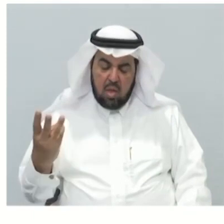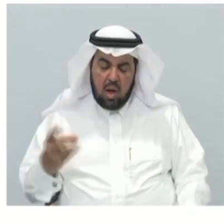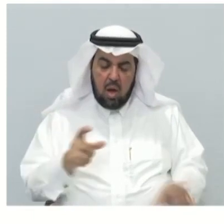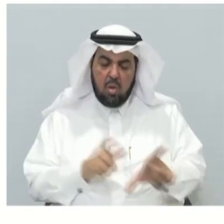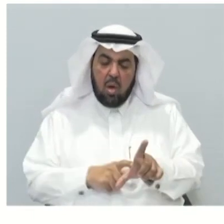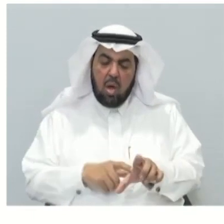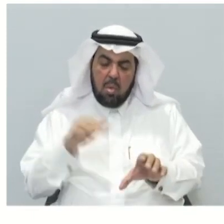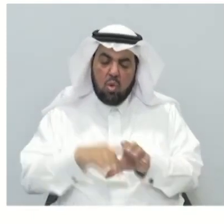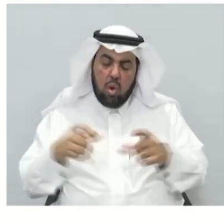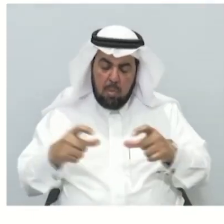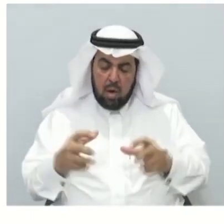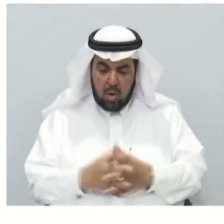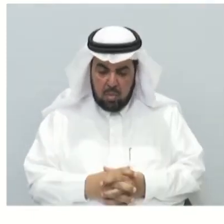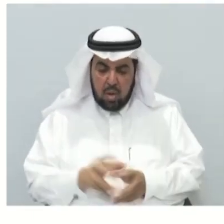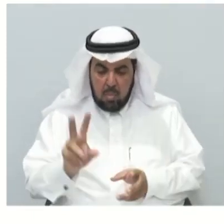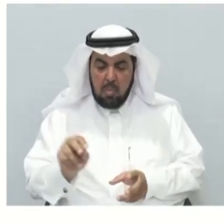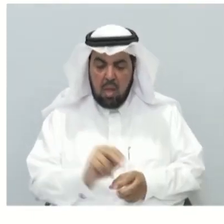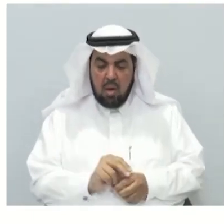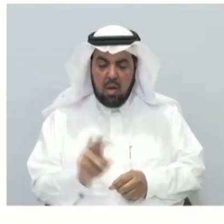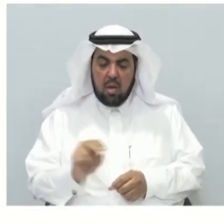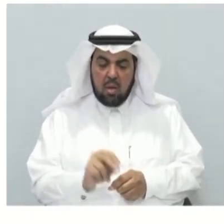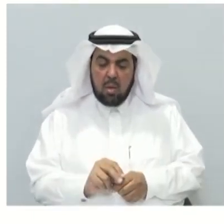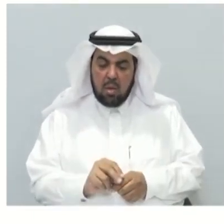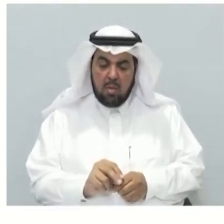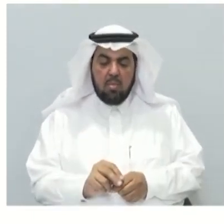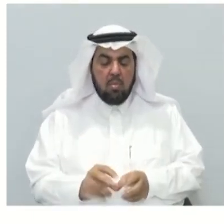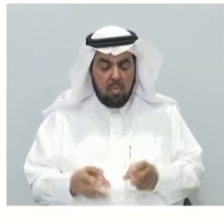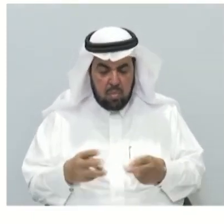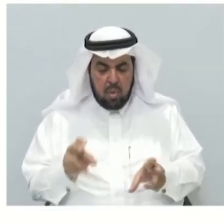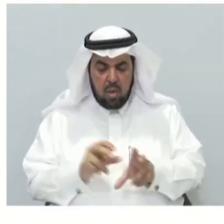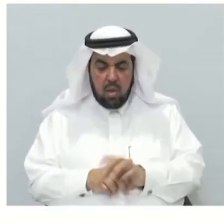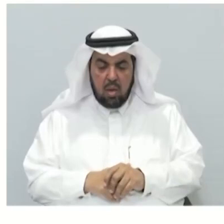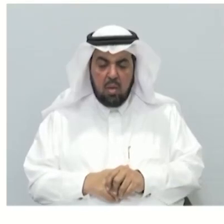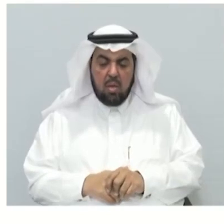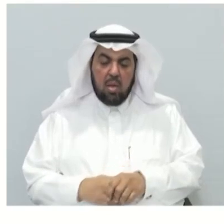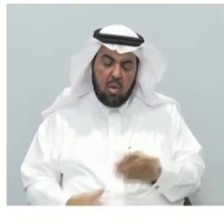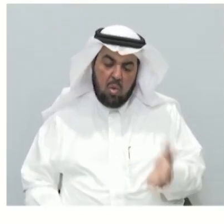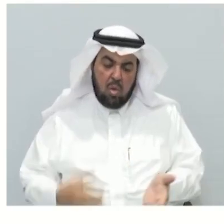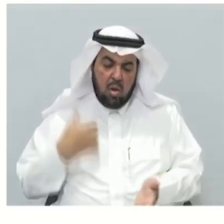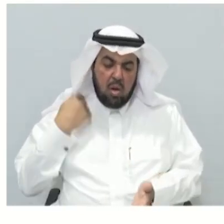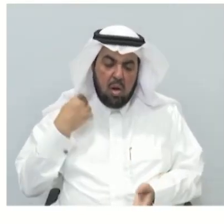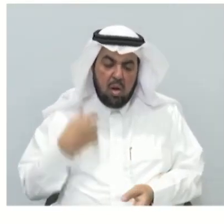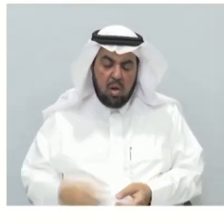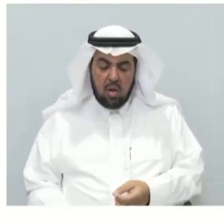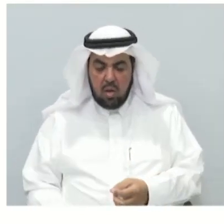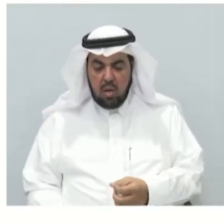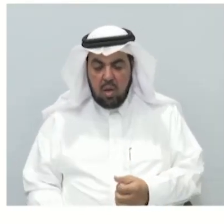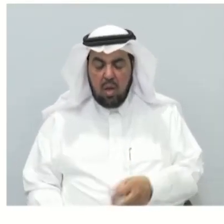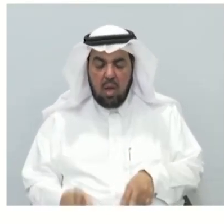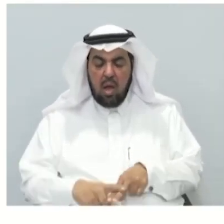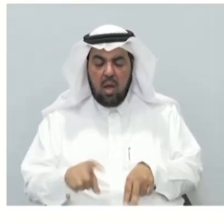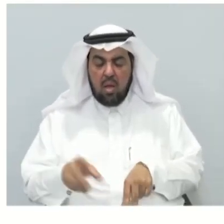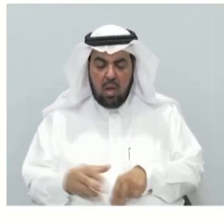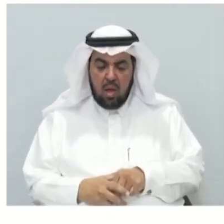محصوره بينهما اذا كانت متطابقه لاخرى او في مثلث اخر فان المثلثين متطابقين نجي للمسلمه اللي اخذناها اليوم اي اس